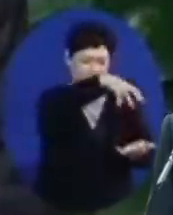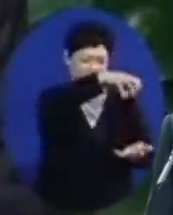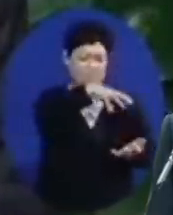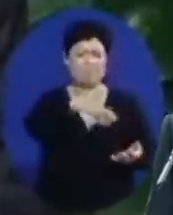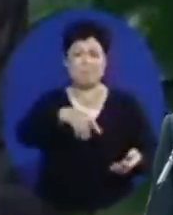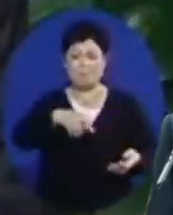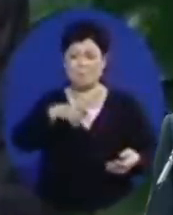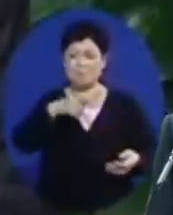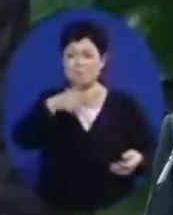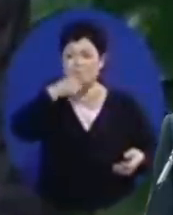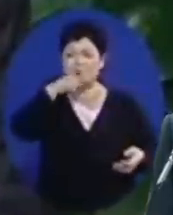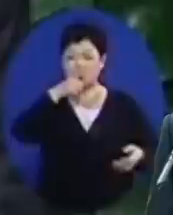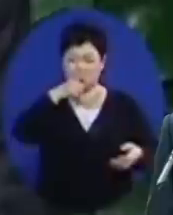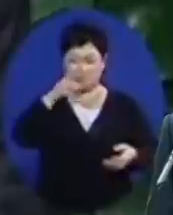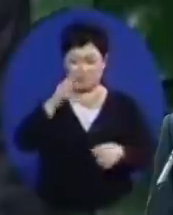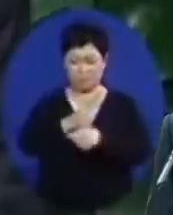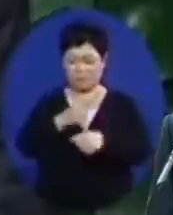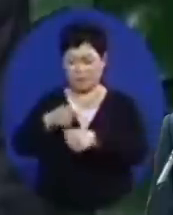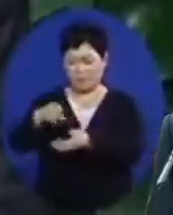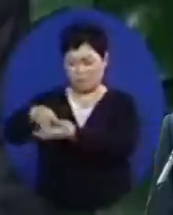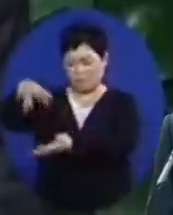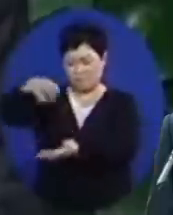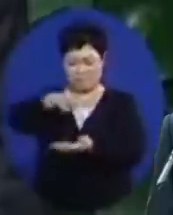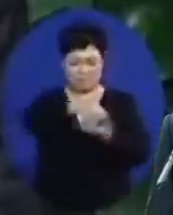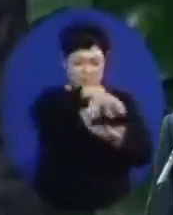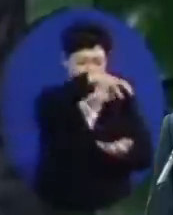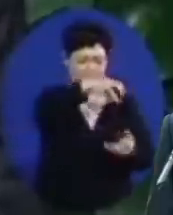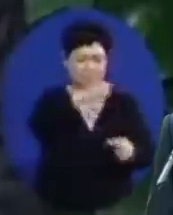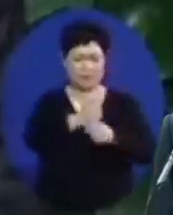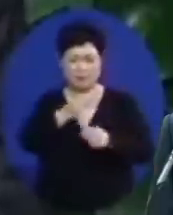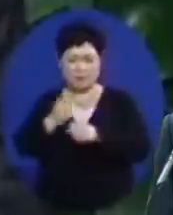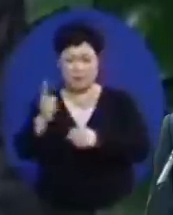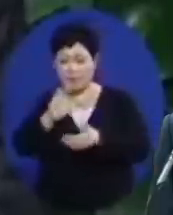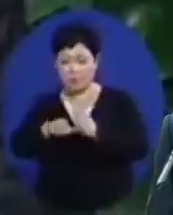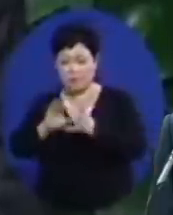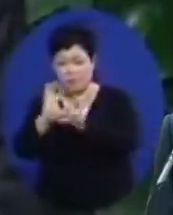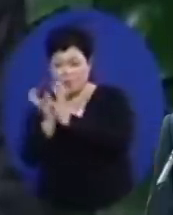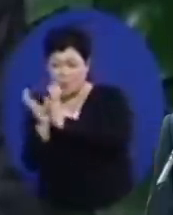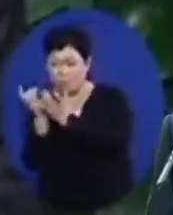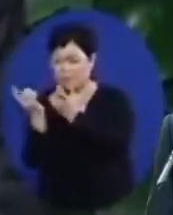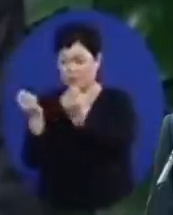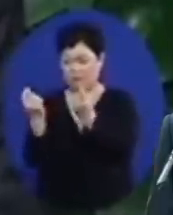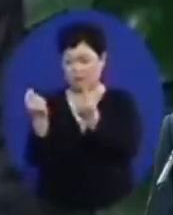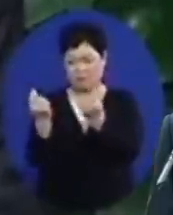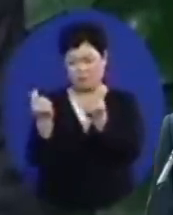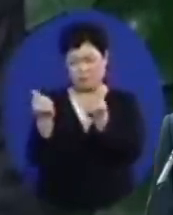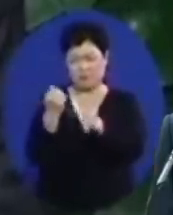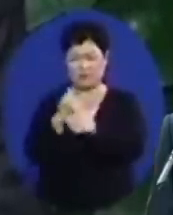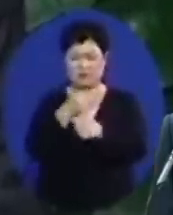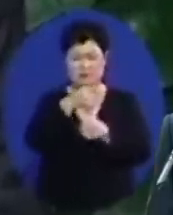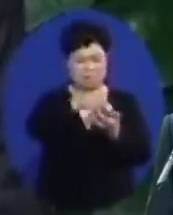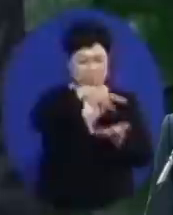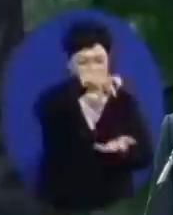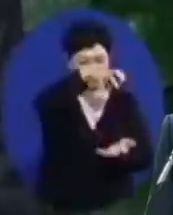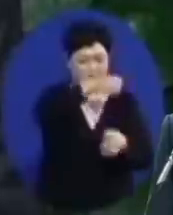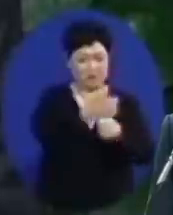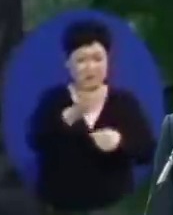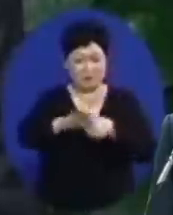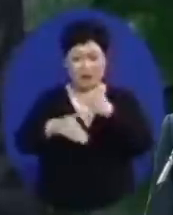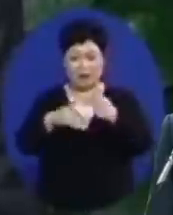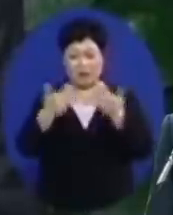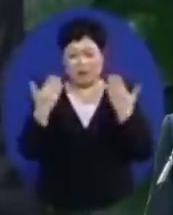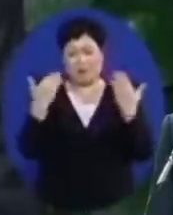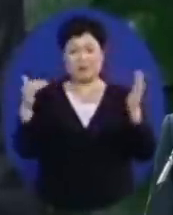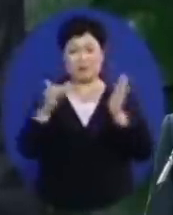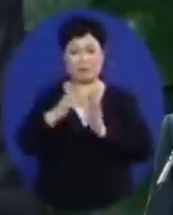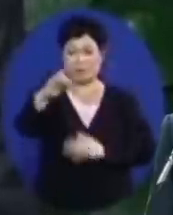흐르면서 거품을 만들어 놓았습니다. 어떤 때는 꽃이 피어 있는 것 같이 거품이 많이 피어 있습니다. 그런데 학교에서 공부를 하고